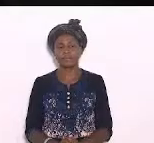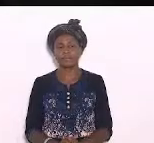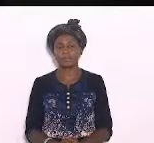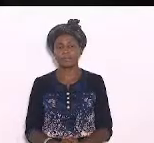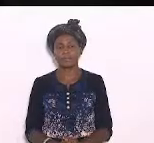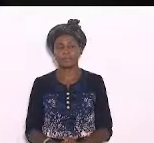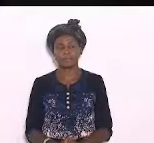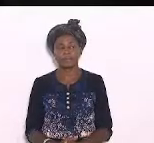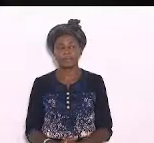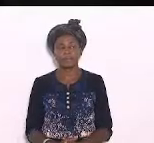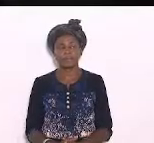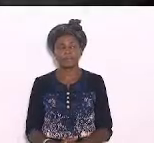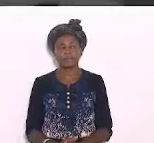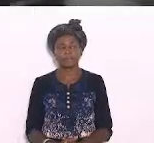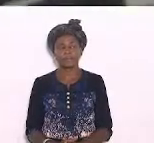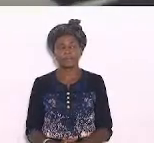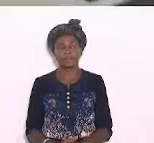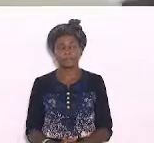plaît